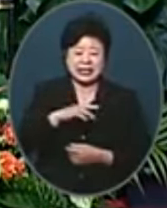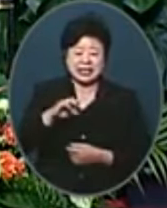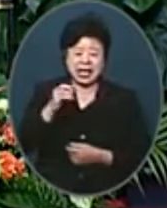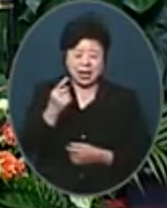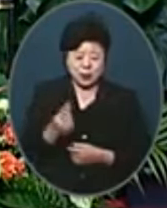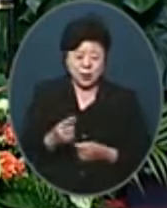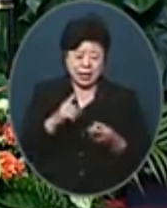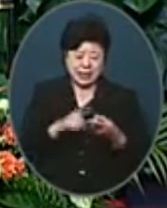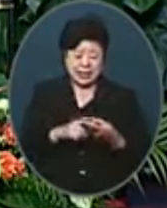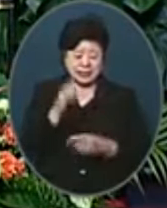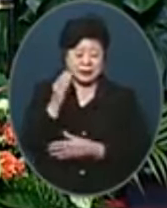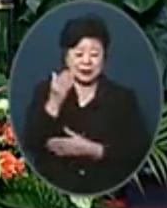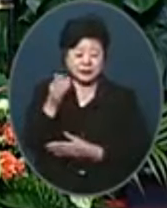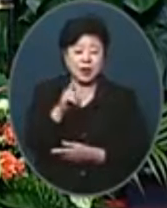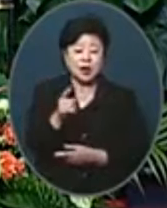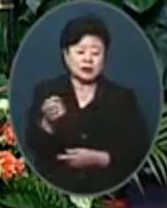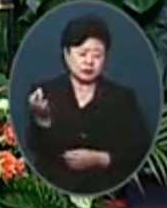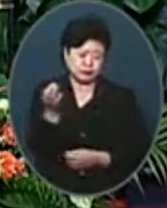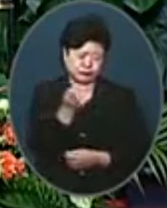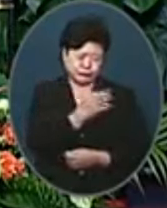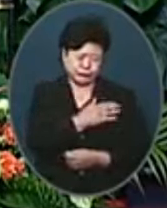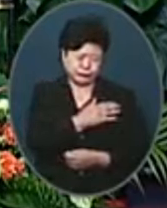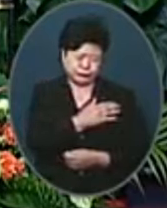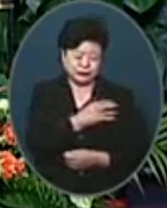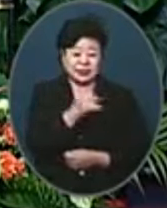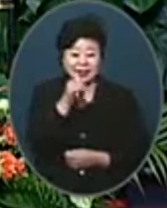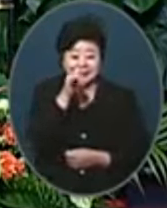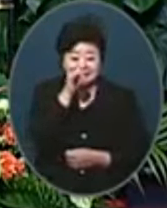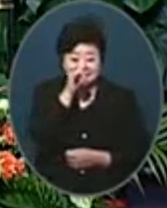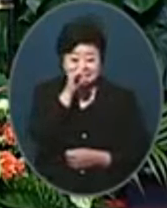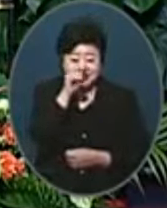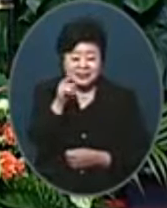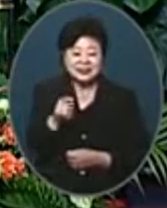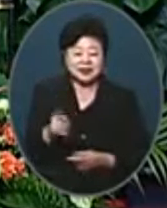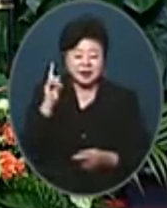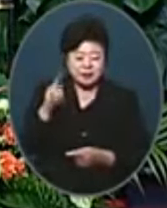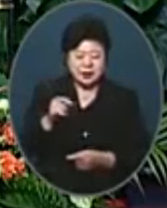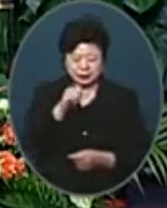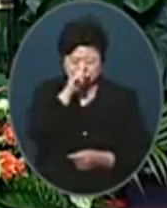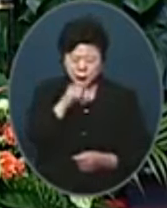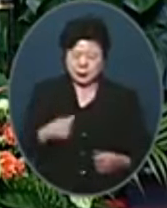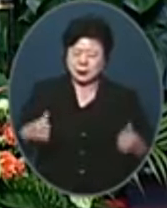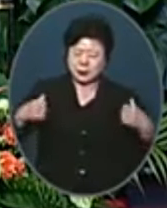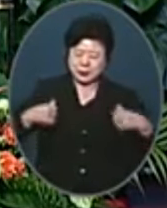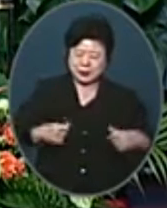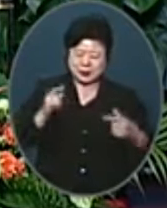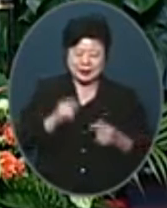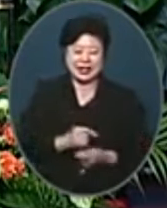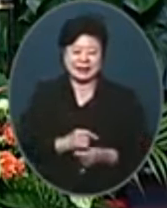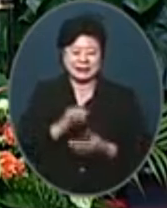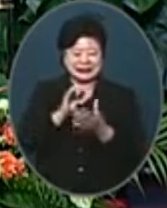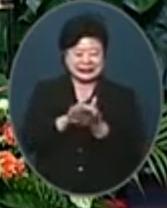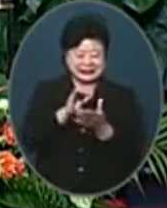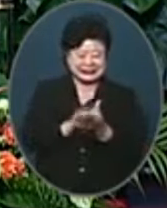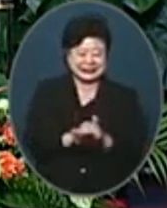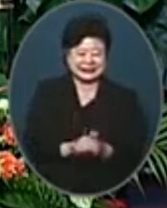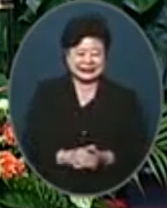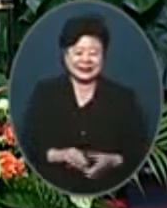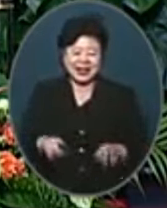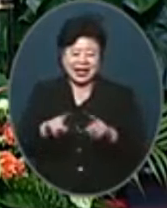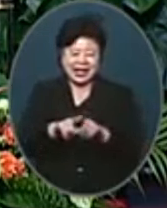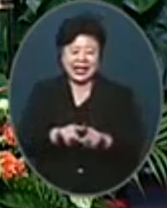나옵니다. 어떤 부자가 있었는데 그는 매일 좋은 옷을 입고 날마다 친구들과